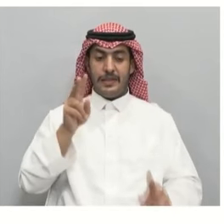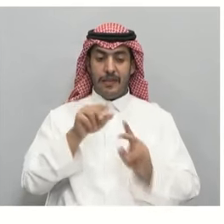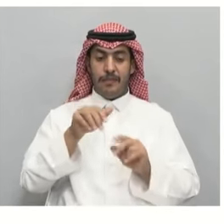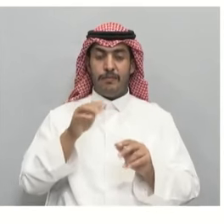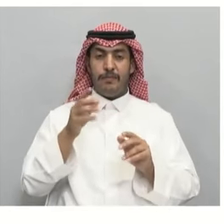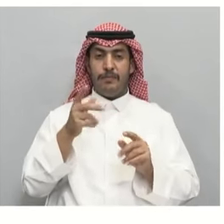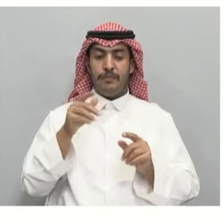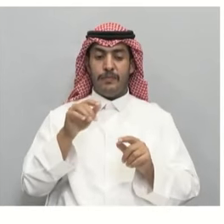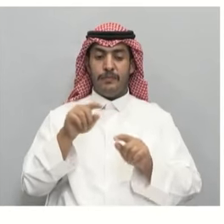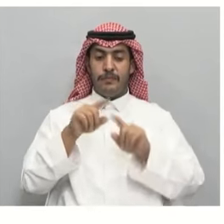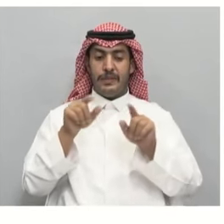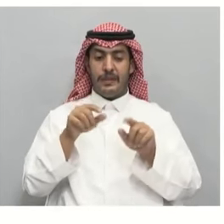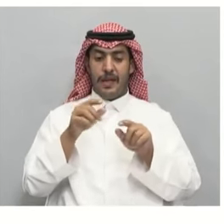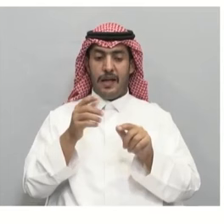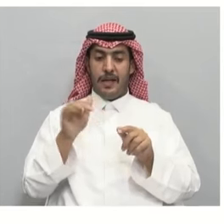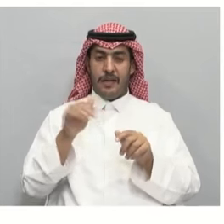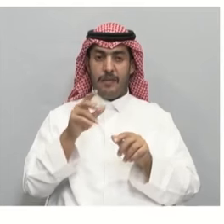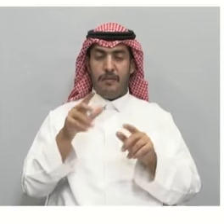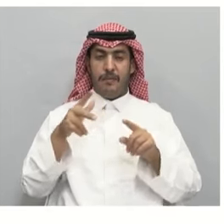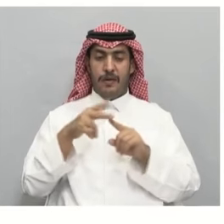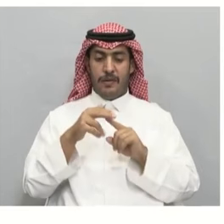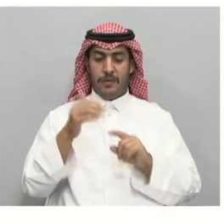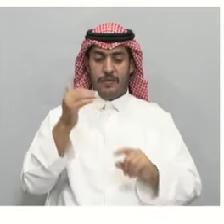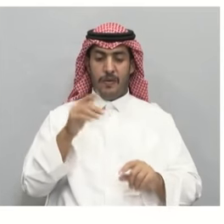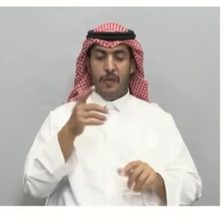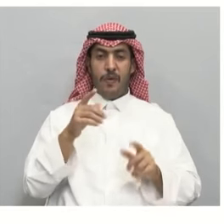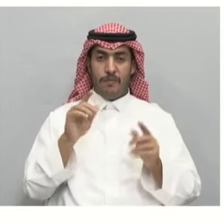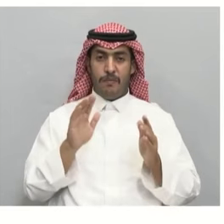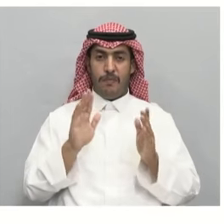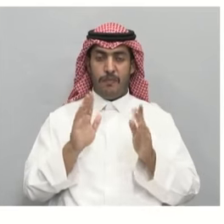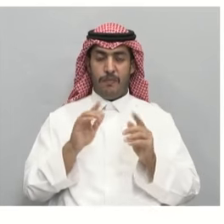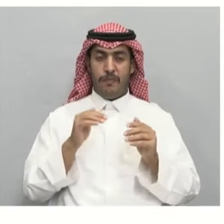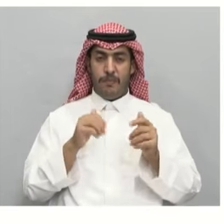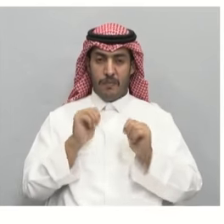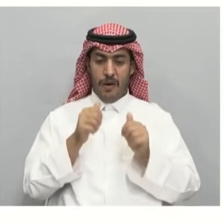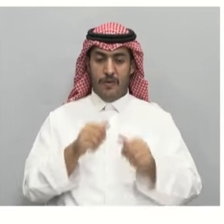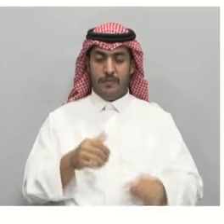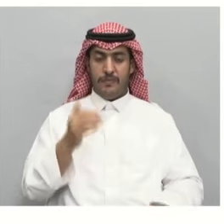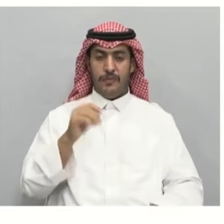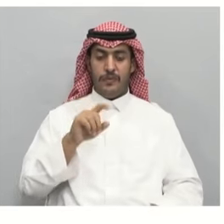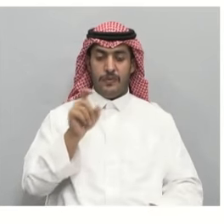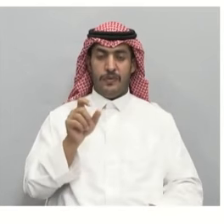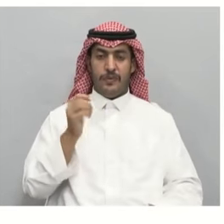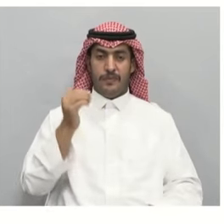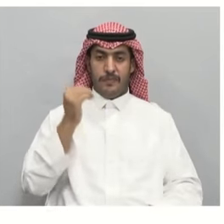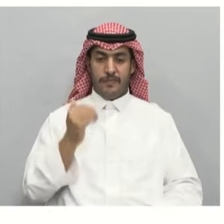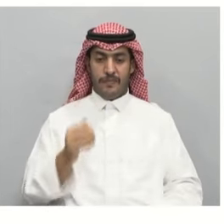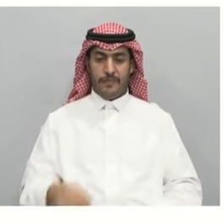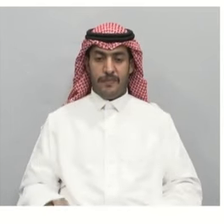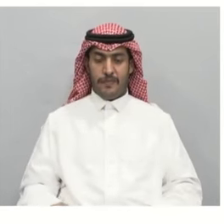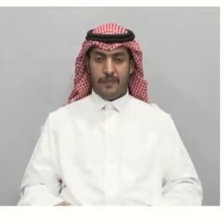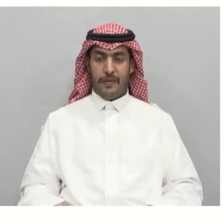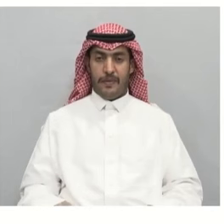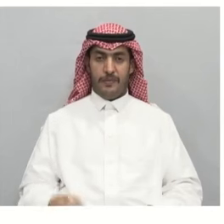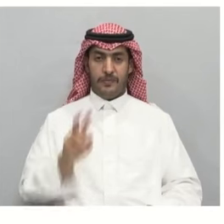تقول مساحه مقطعه مثل ما تكلمنا المقاومه وبعد شوي عندنا سؤال راح يتكلم على نفس النقطه هذه